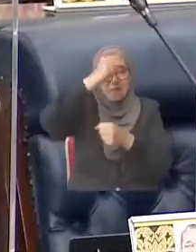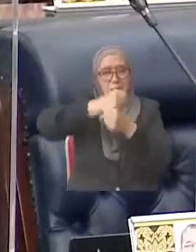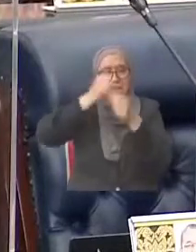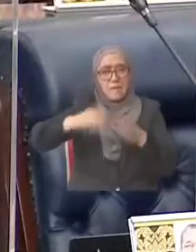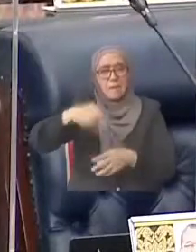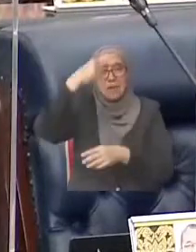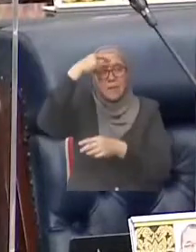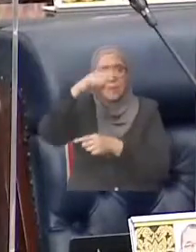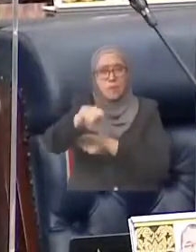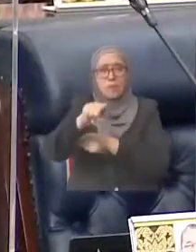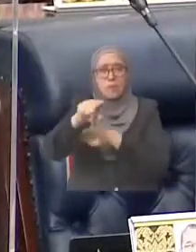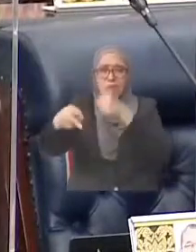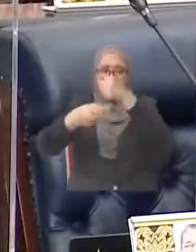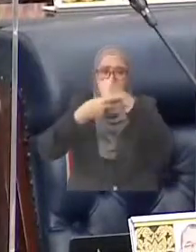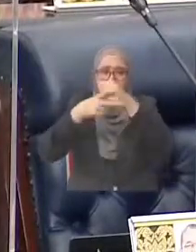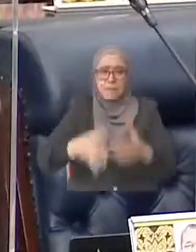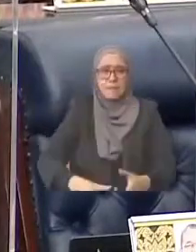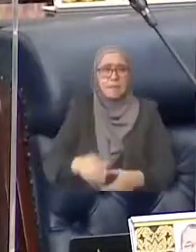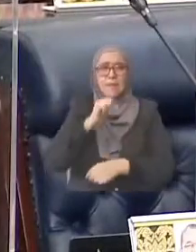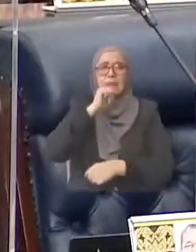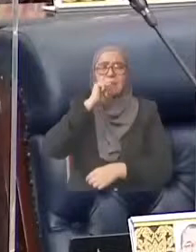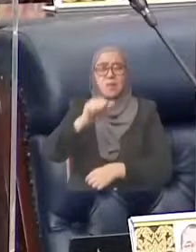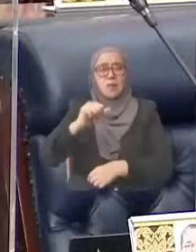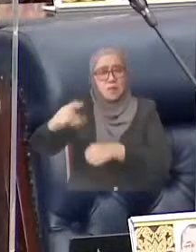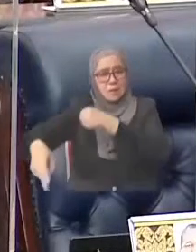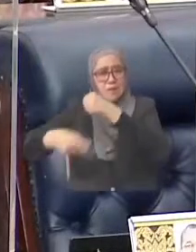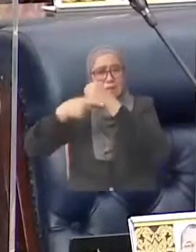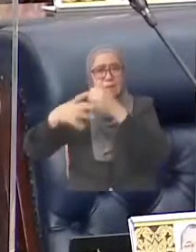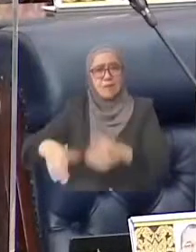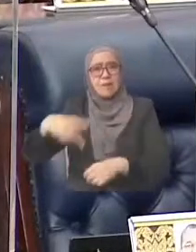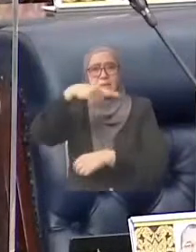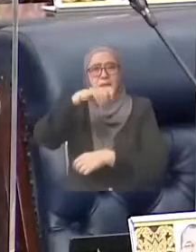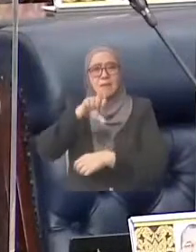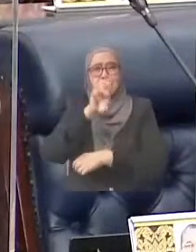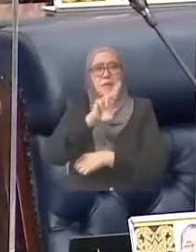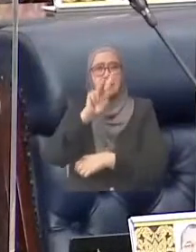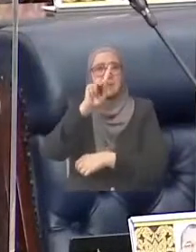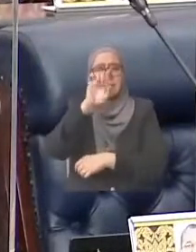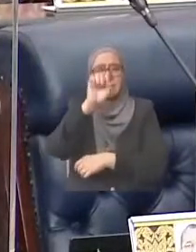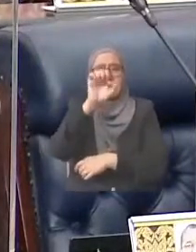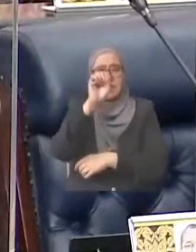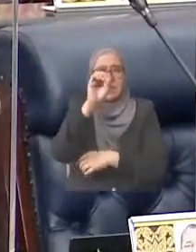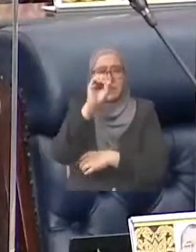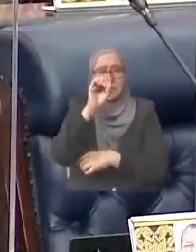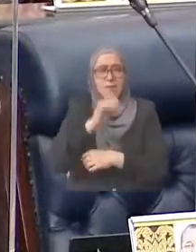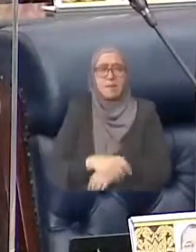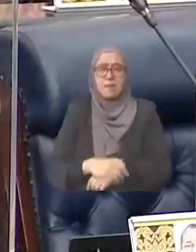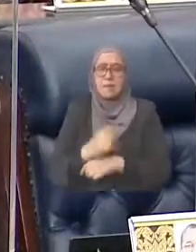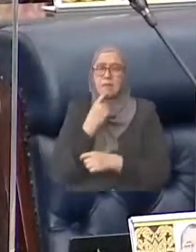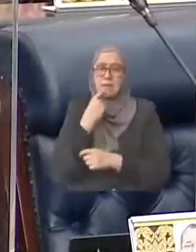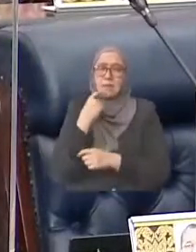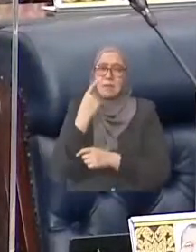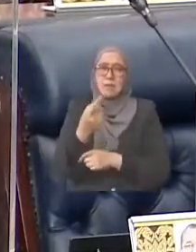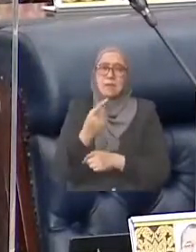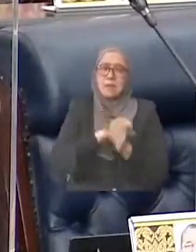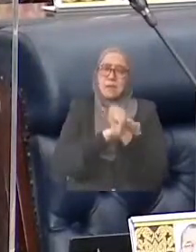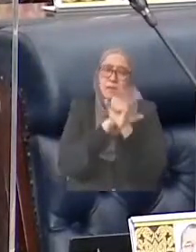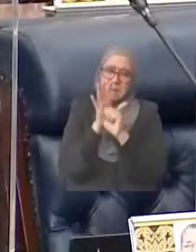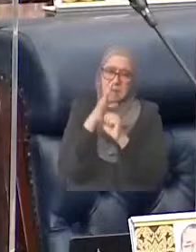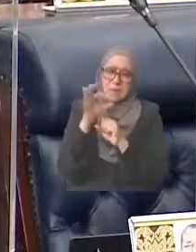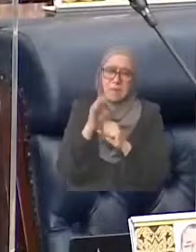dan bukan gencar Um perkeso sejak penularan wabah PES 16 ribuan kg yang kehilangan kuncup kedapatan